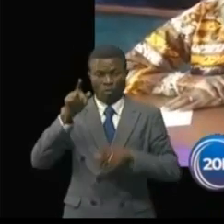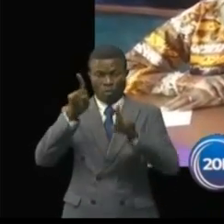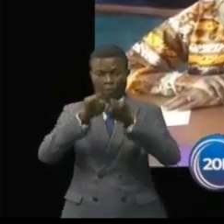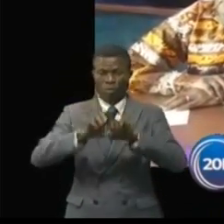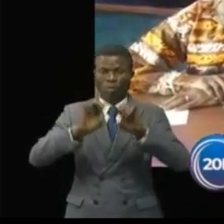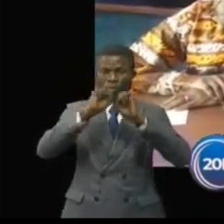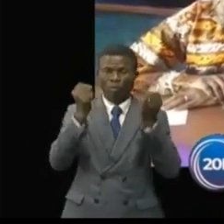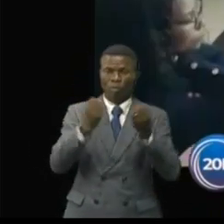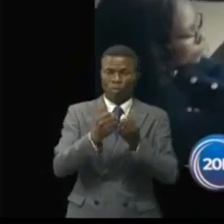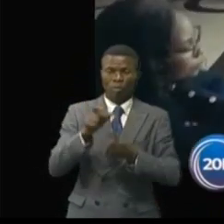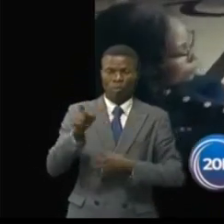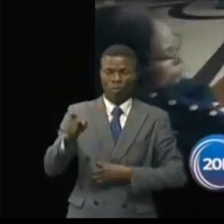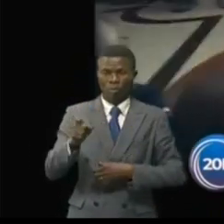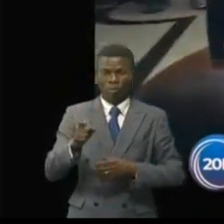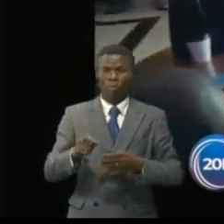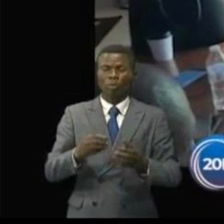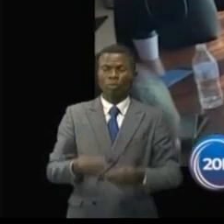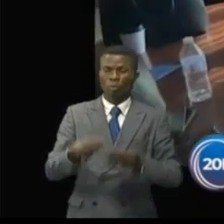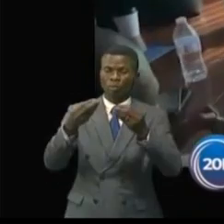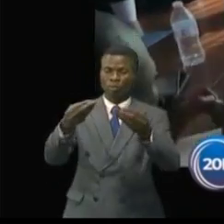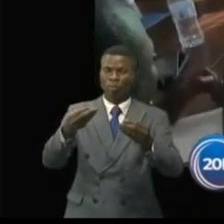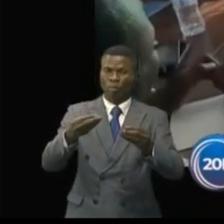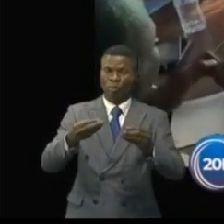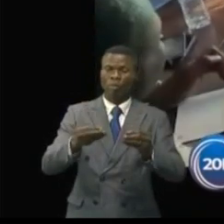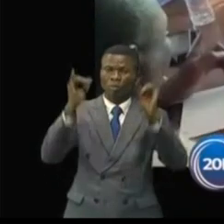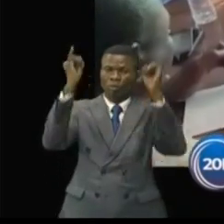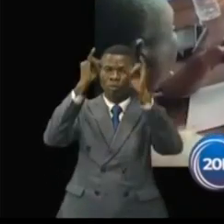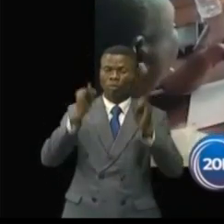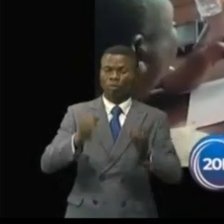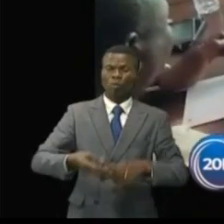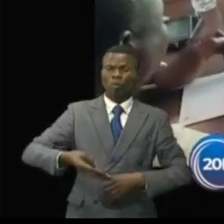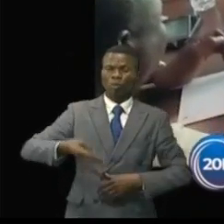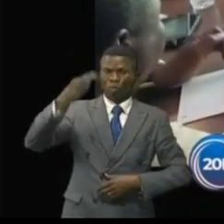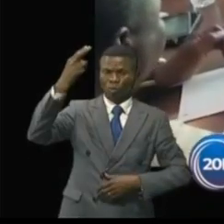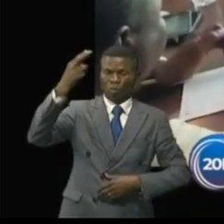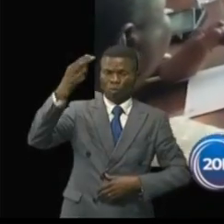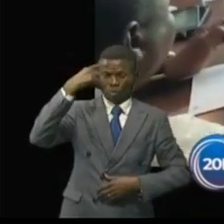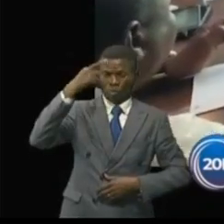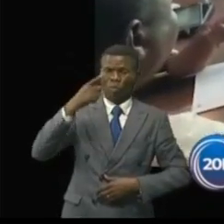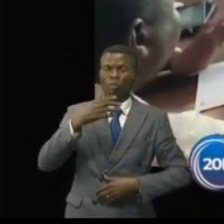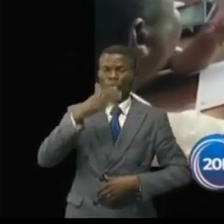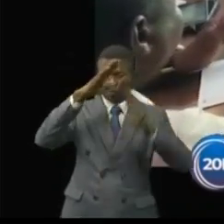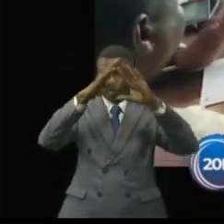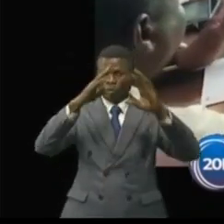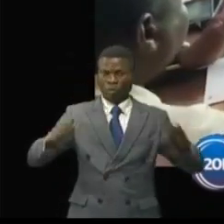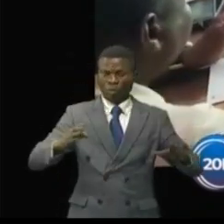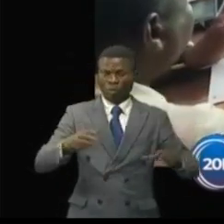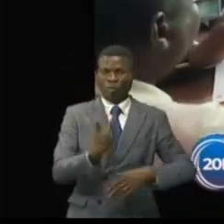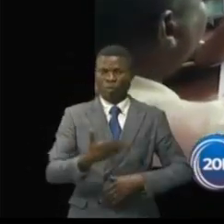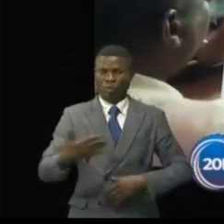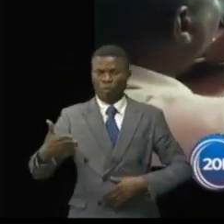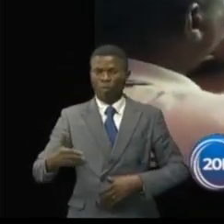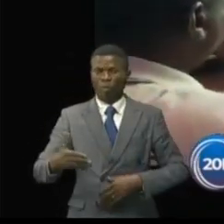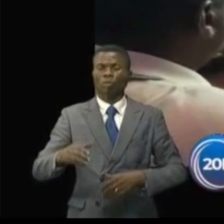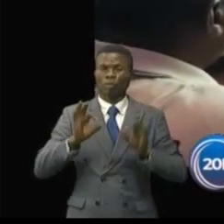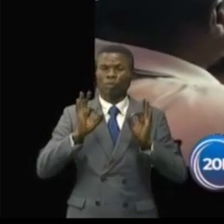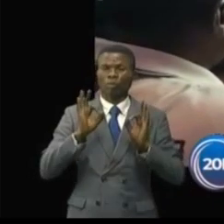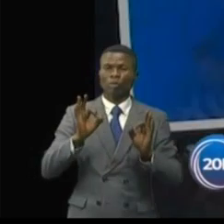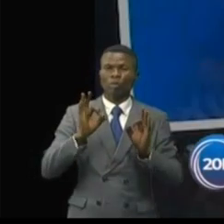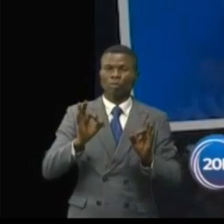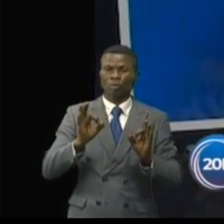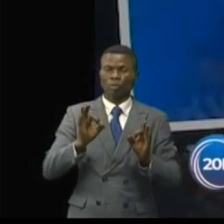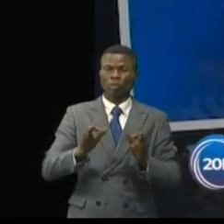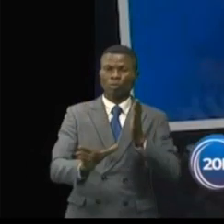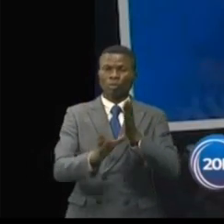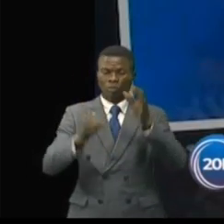provinciales de la RTNC en mettant à disposition l'Internet haut débit grâce à ses infrastructures de la dernière génération. Monsieur Eric,